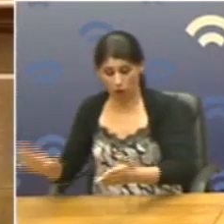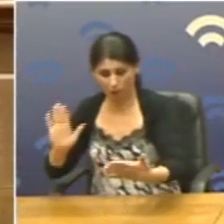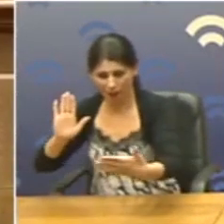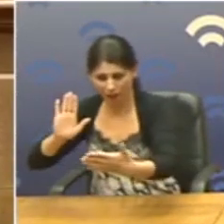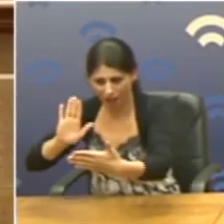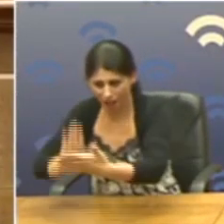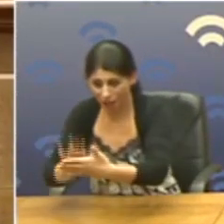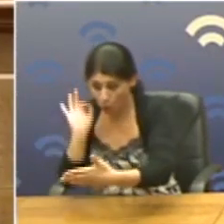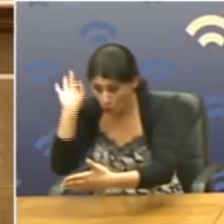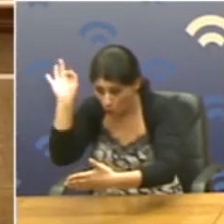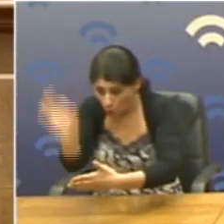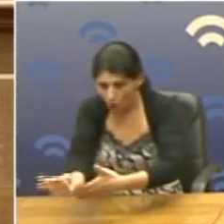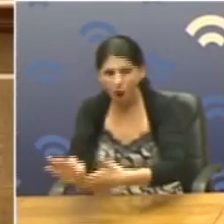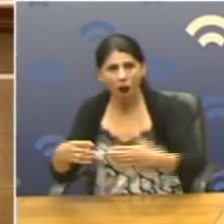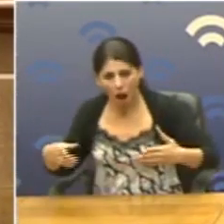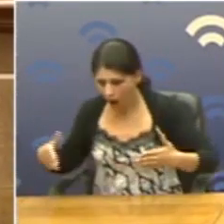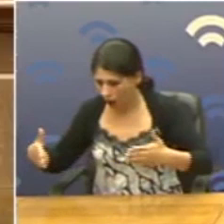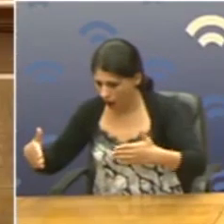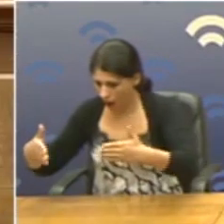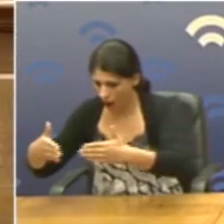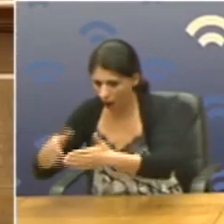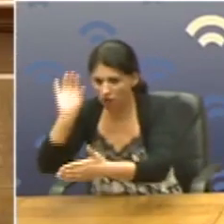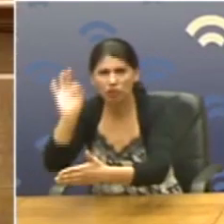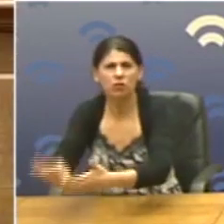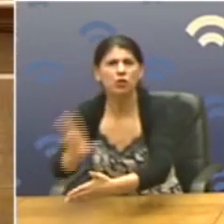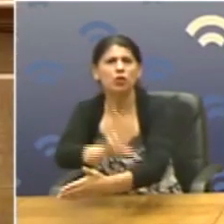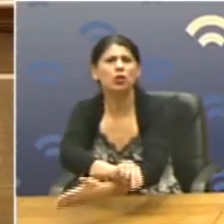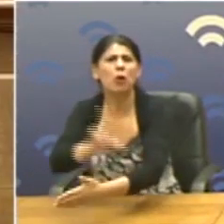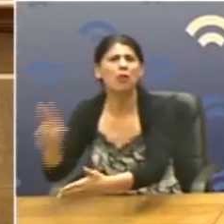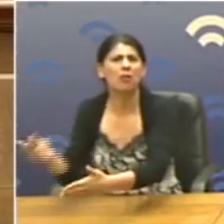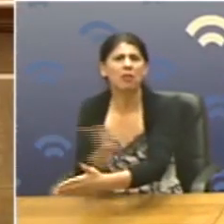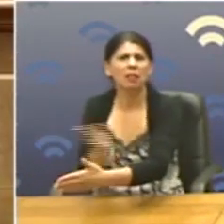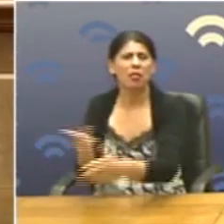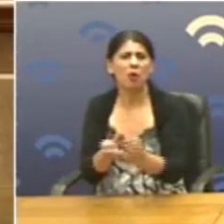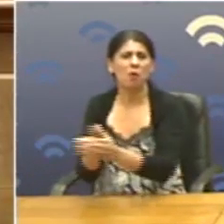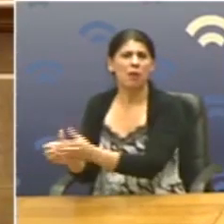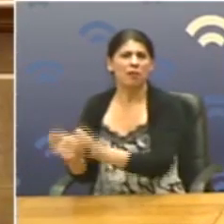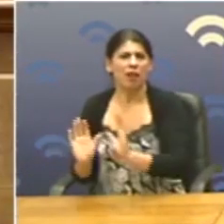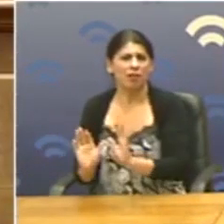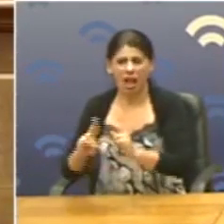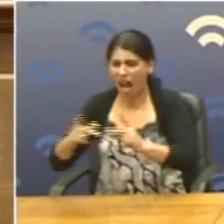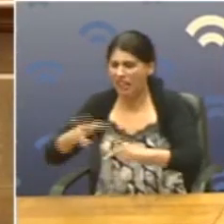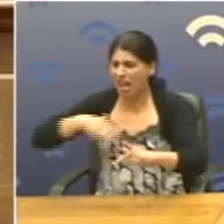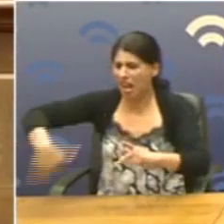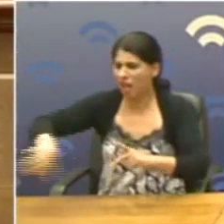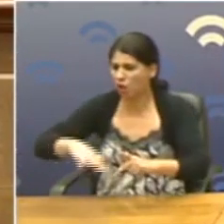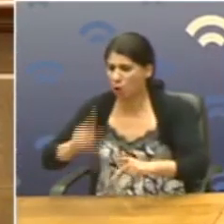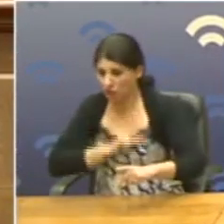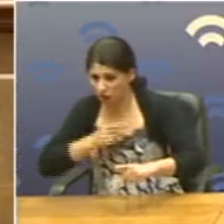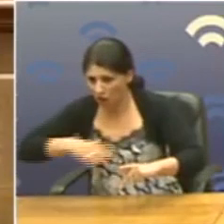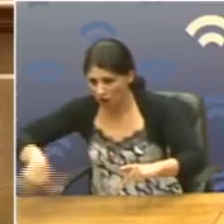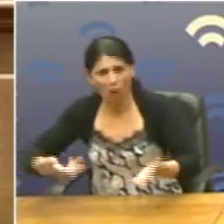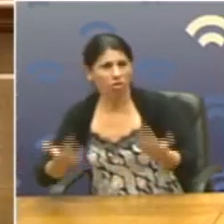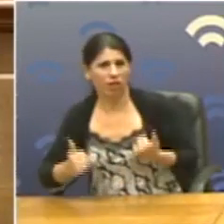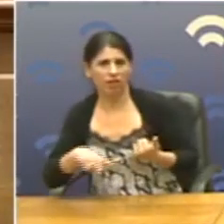καταλήγει όμως στο ίδιο αντιλαϊκό και άσχημο για το λαό αποτέλεσμα. Ακόμη και σε επιμέρους ζητήματα